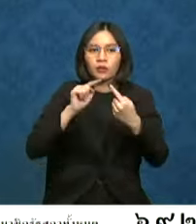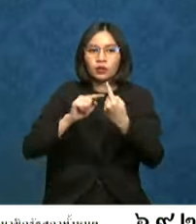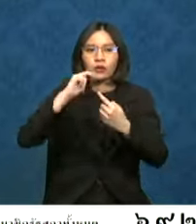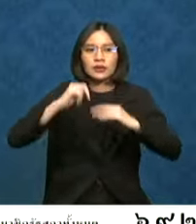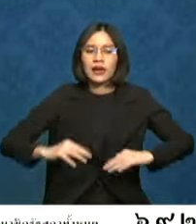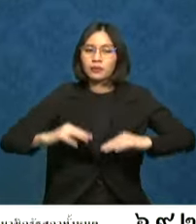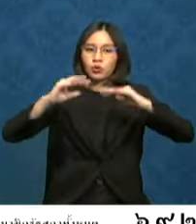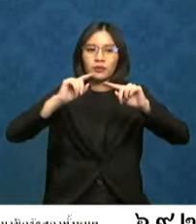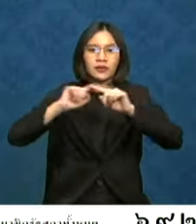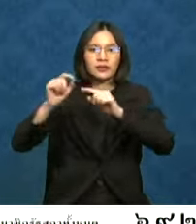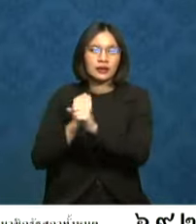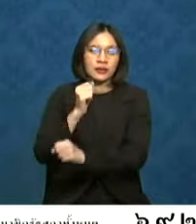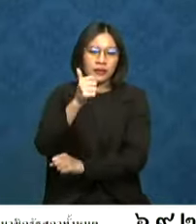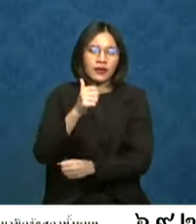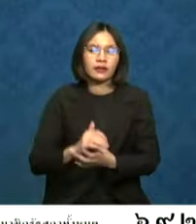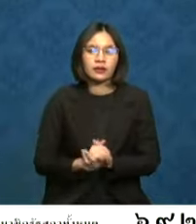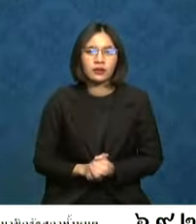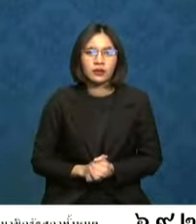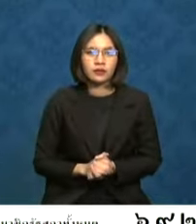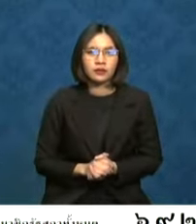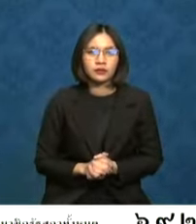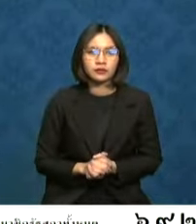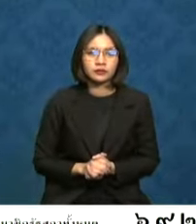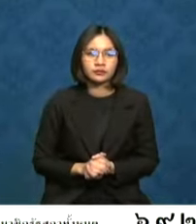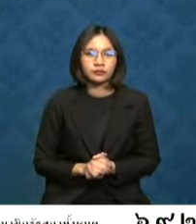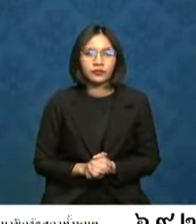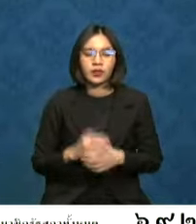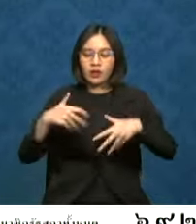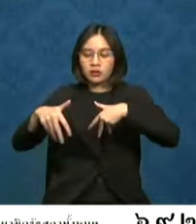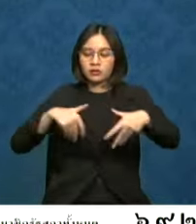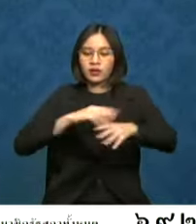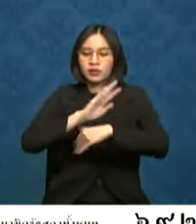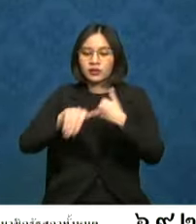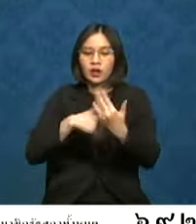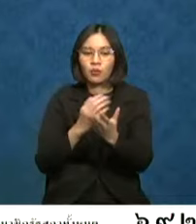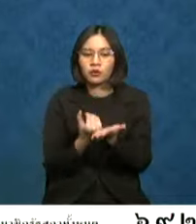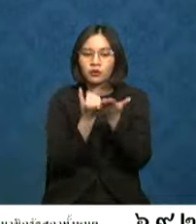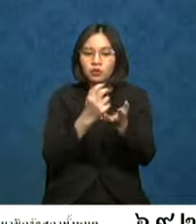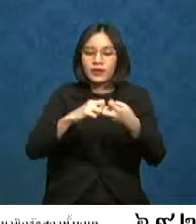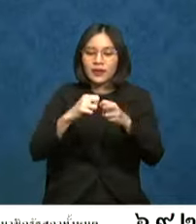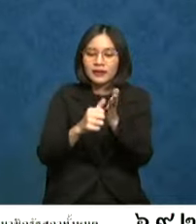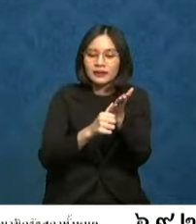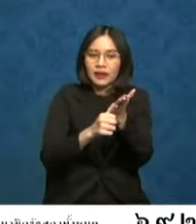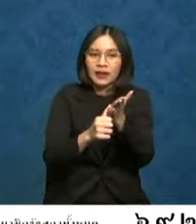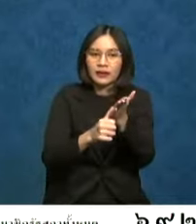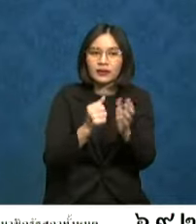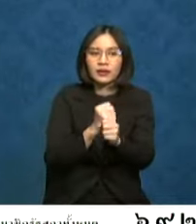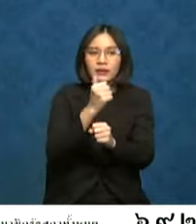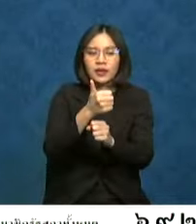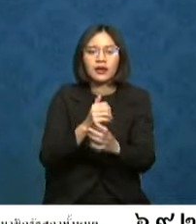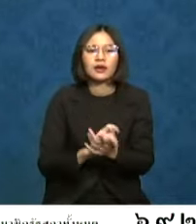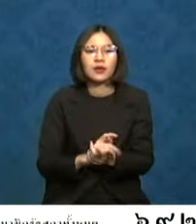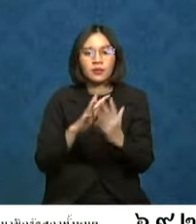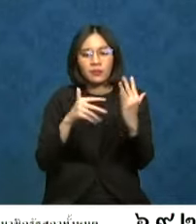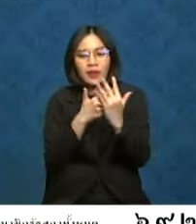ภัพิบัิางธรมชาิขนาใหญ่ได้ครับทุกท้องถินก็สามารถเขาไปรุมช่วยแ้ปัหาและเรากสามารถรับมื